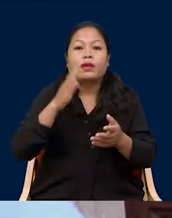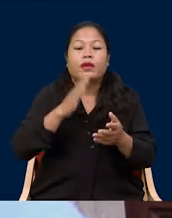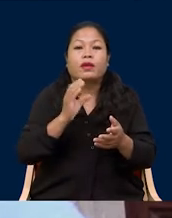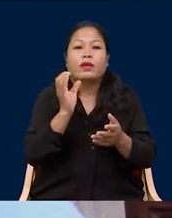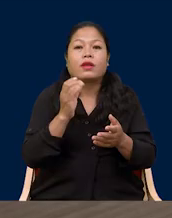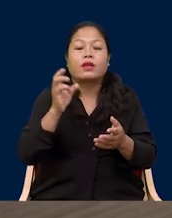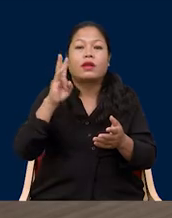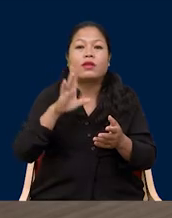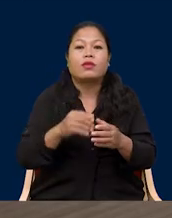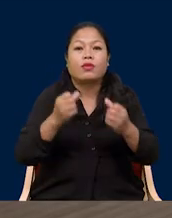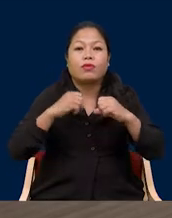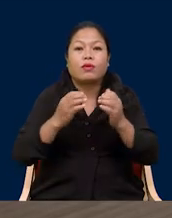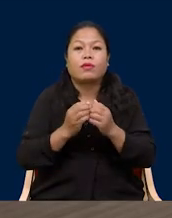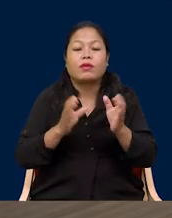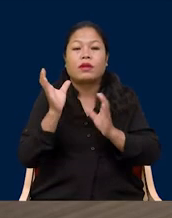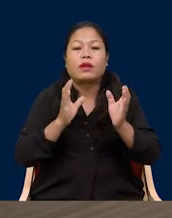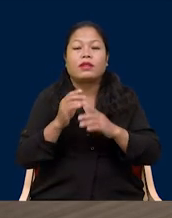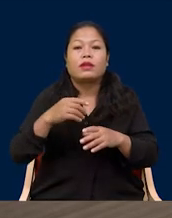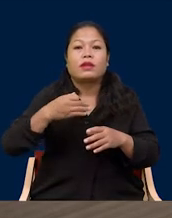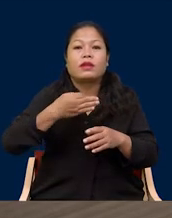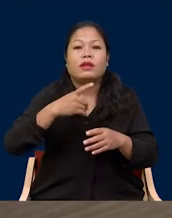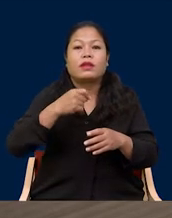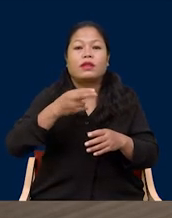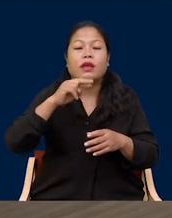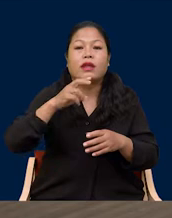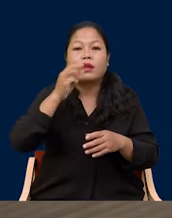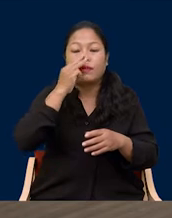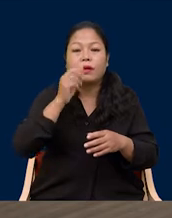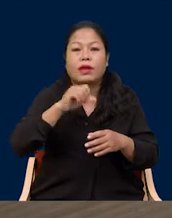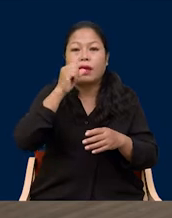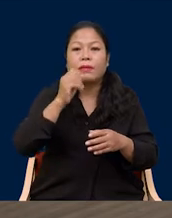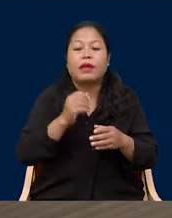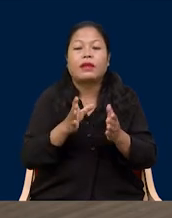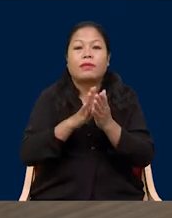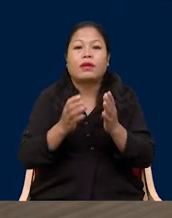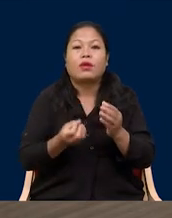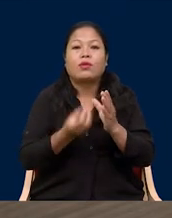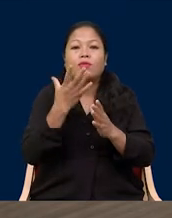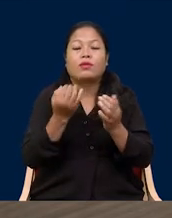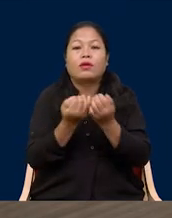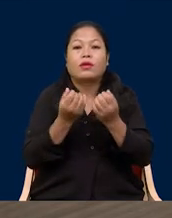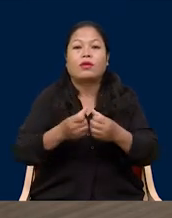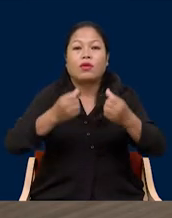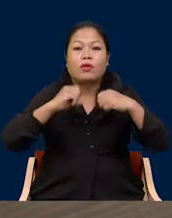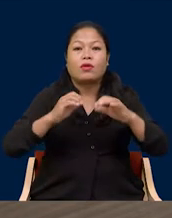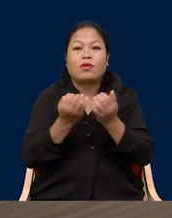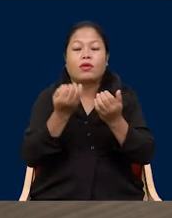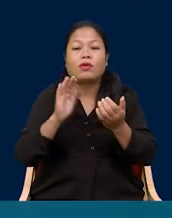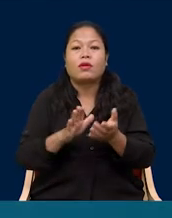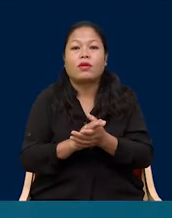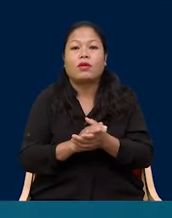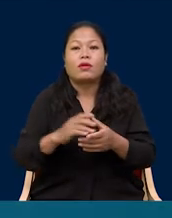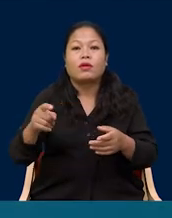न्यूनीकरण गर्ने होइन। हामीले भन्दाखेरि चाहिँ यदि हाम्रो धान खेतहरू चाहिँ धानमा चाहिँ पानीबाट हामीले उत्पादन गरेको धान प्रयोग